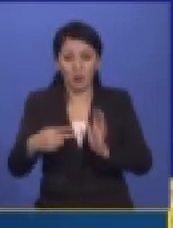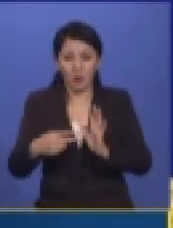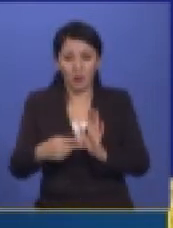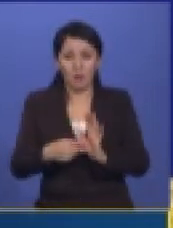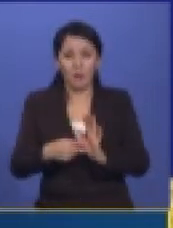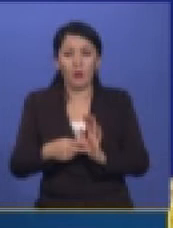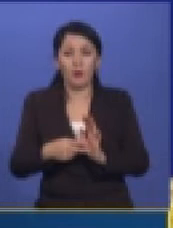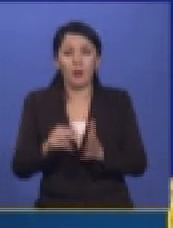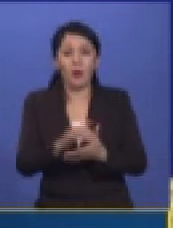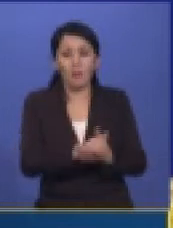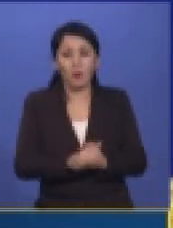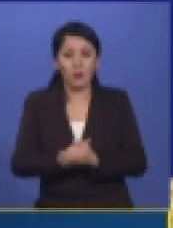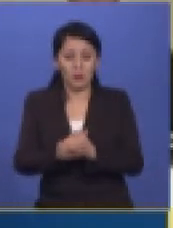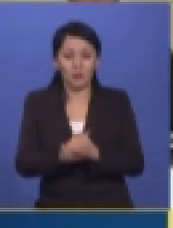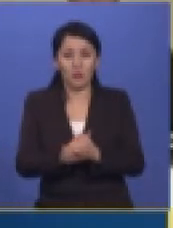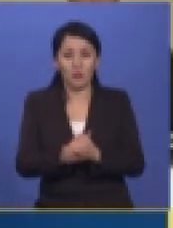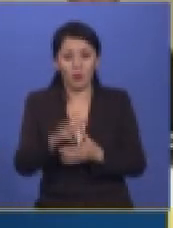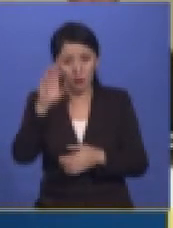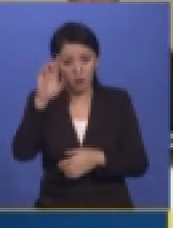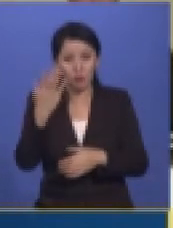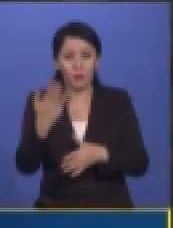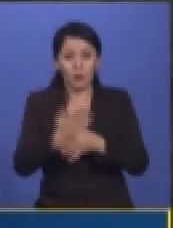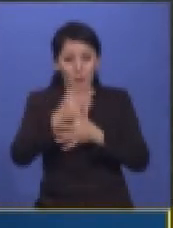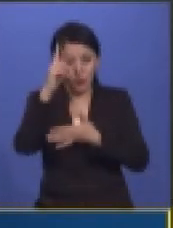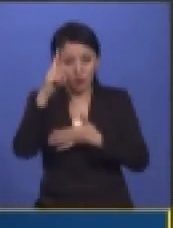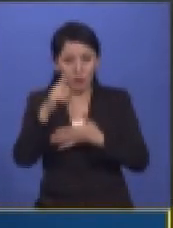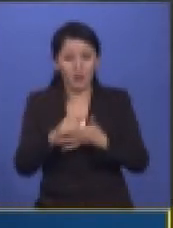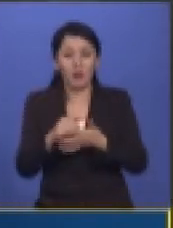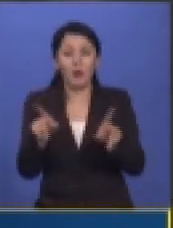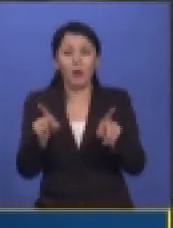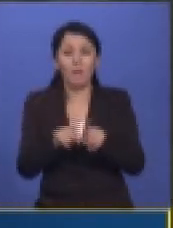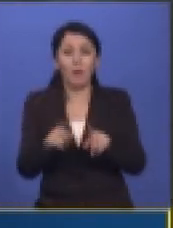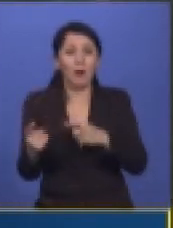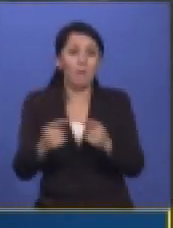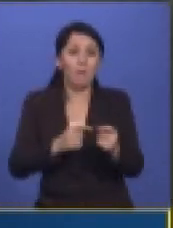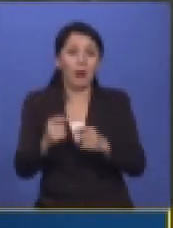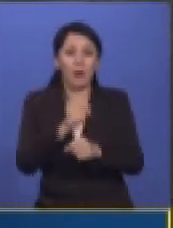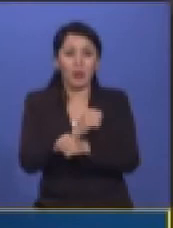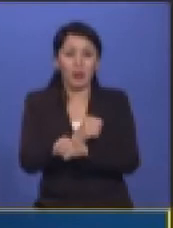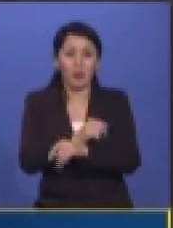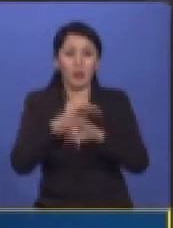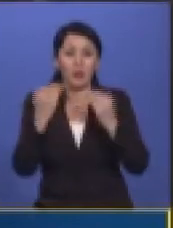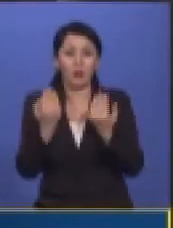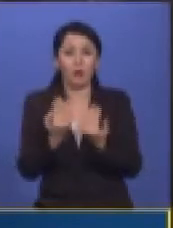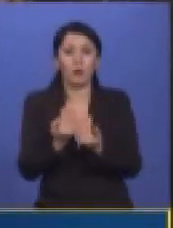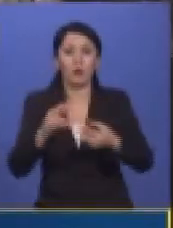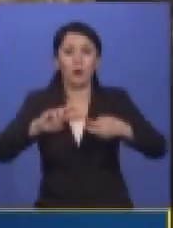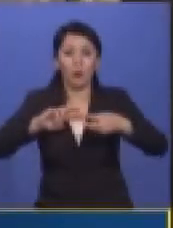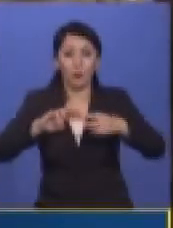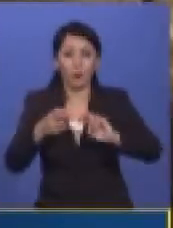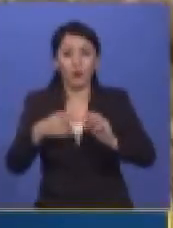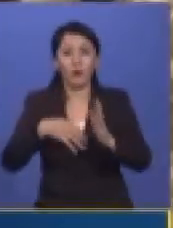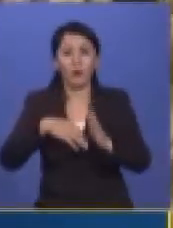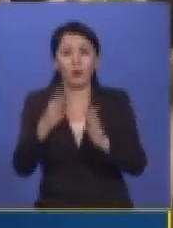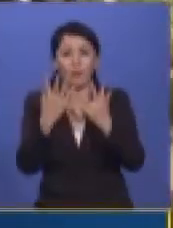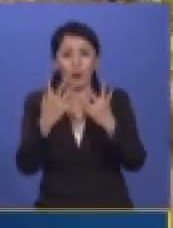асуына достастық елдері көмектеседі деген үміттеміз. Сонымен қатар президент экология қоршаған ортаны қорғау мәселелерін ілгерілету мен